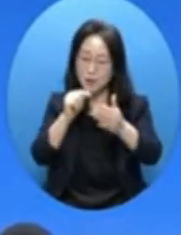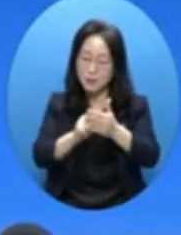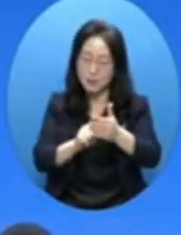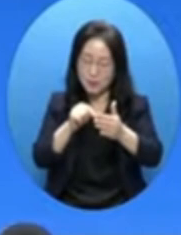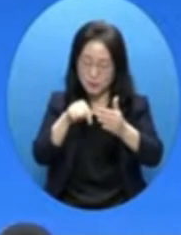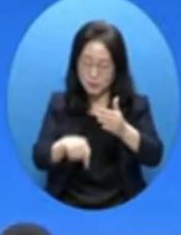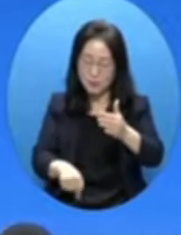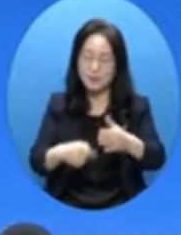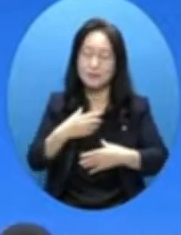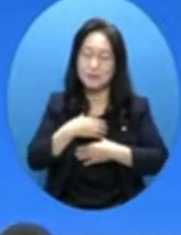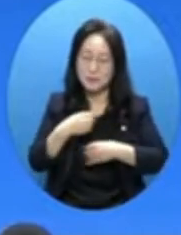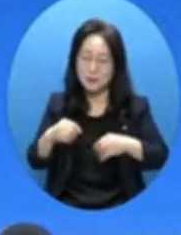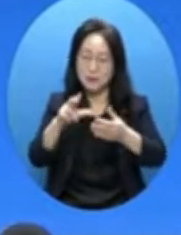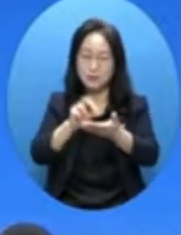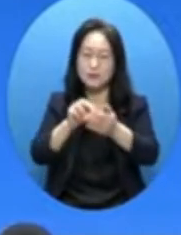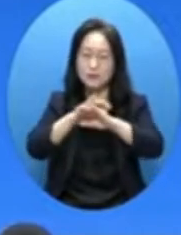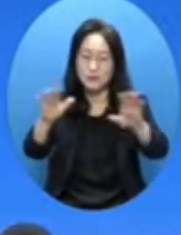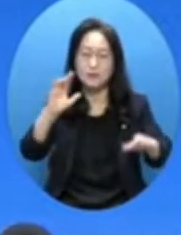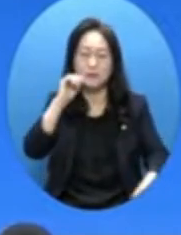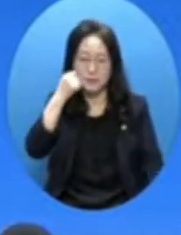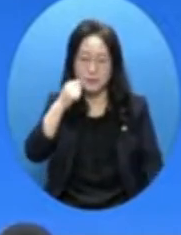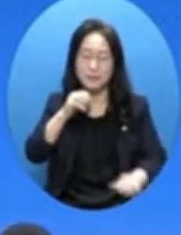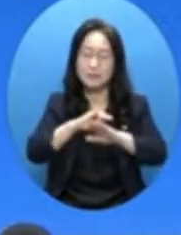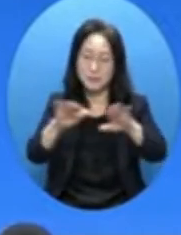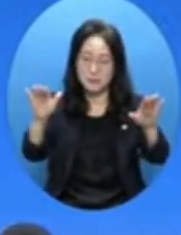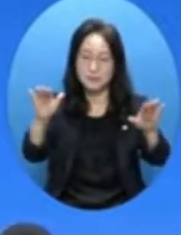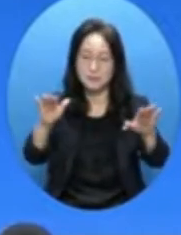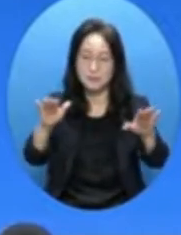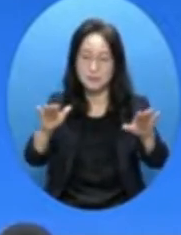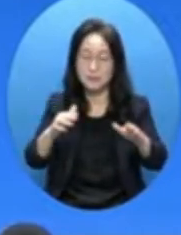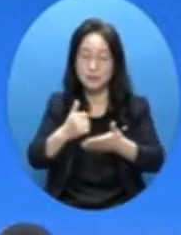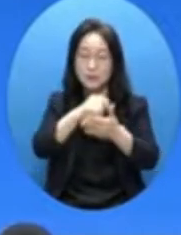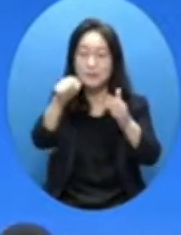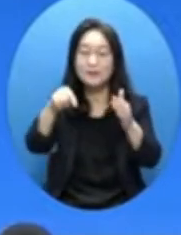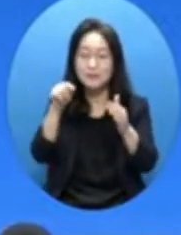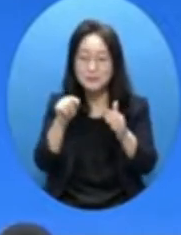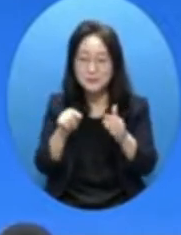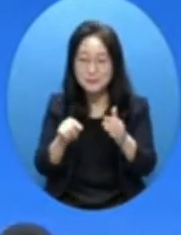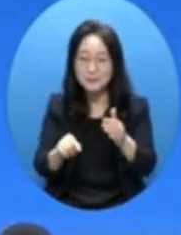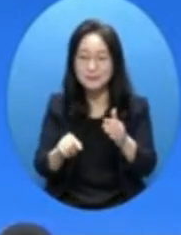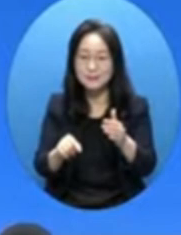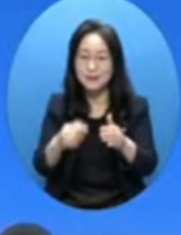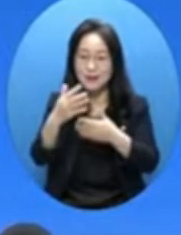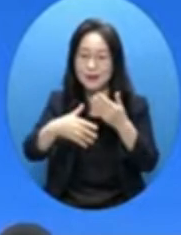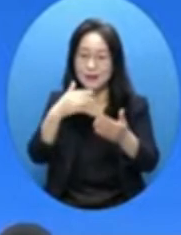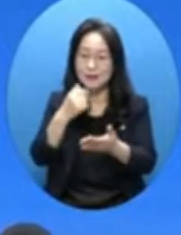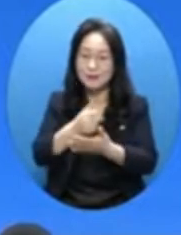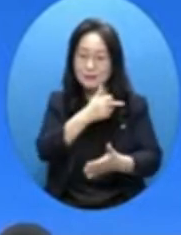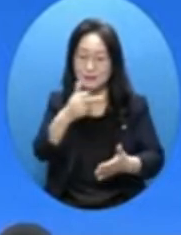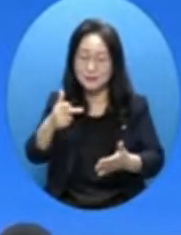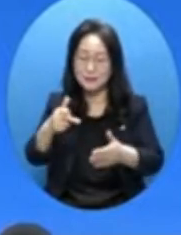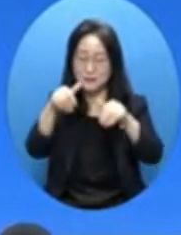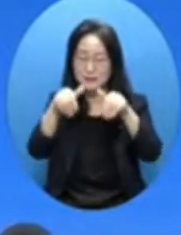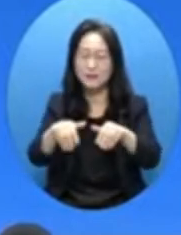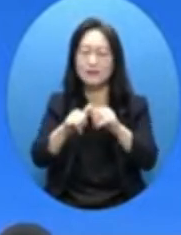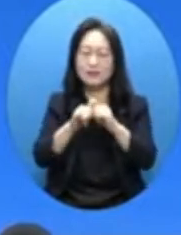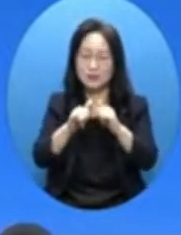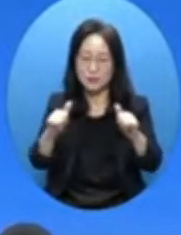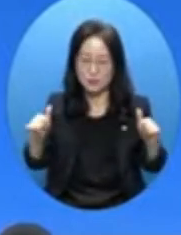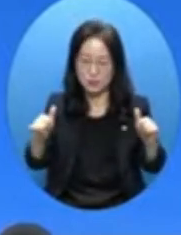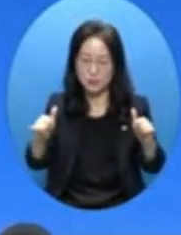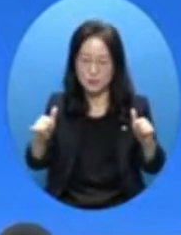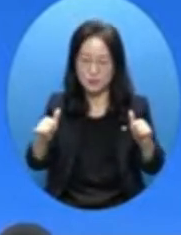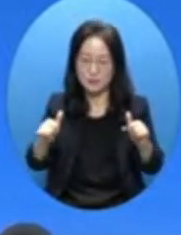주시고 모든 문제 어려움을 이겨내게 하시고 주님 안에서 하나님의 큰 일꾼으로